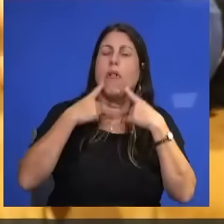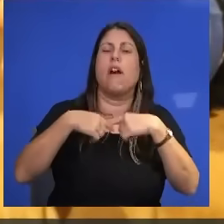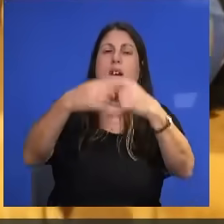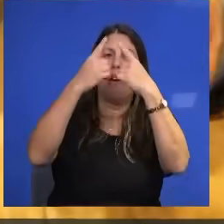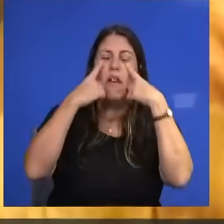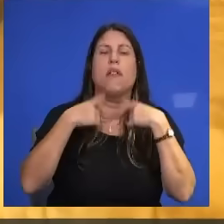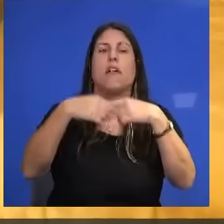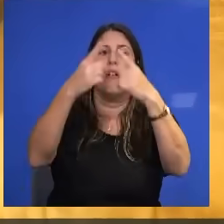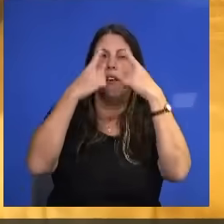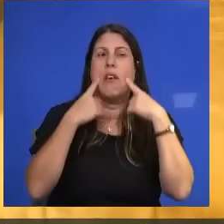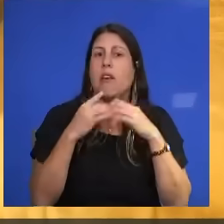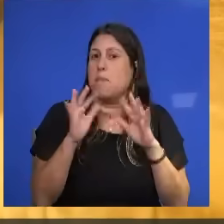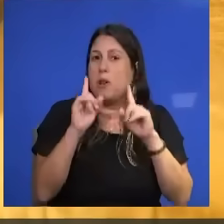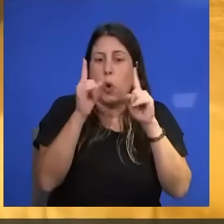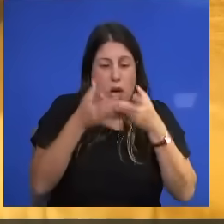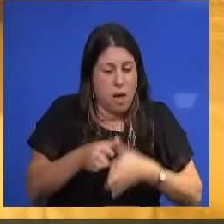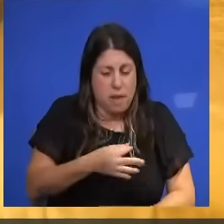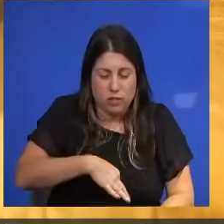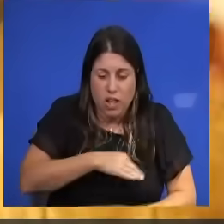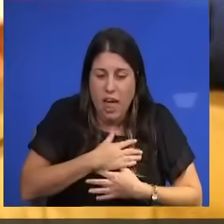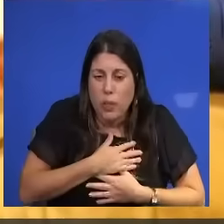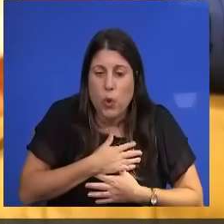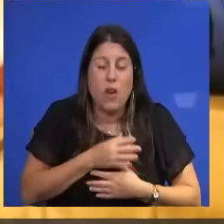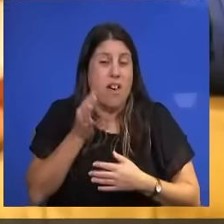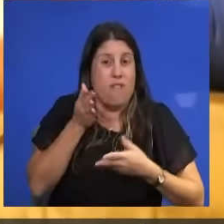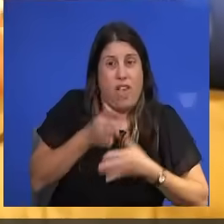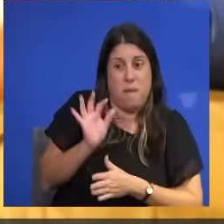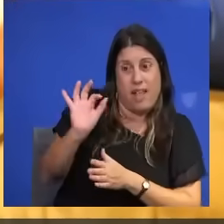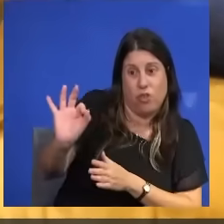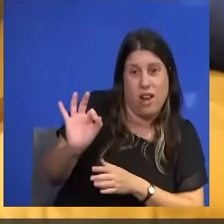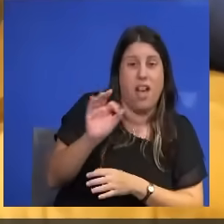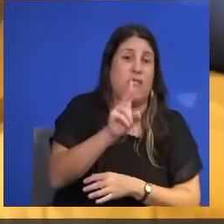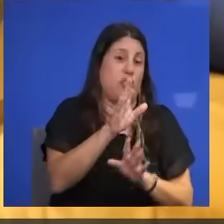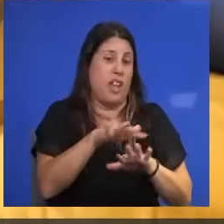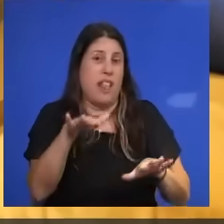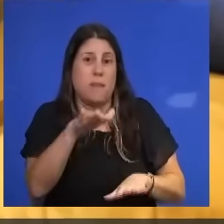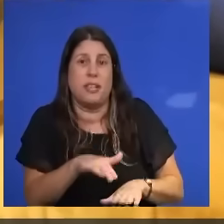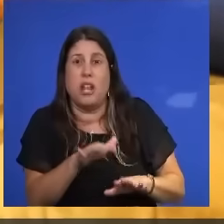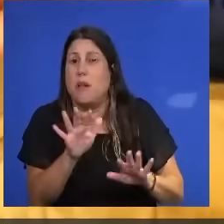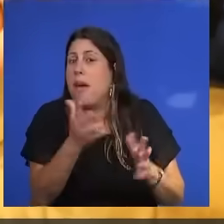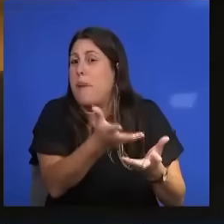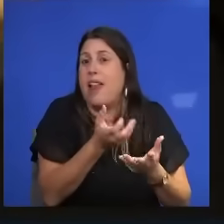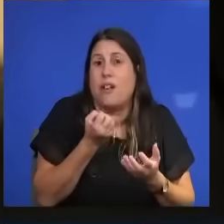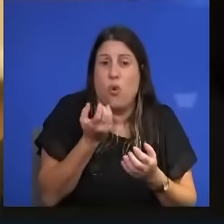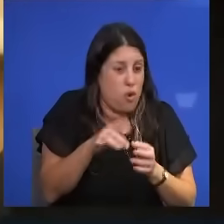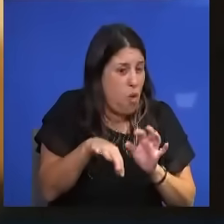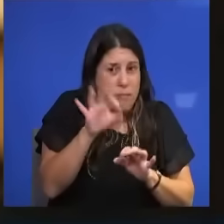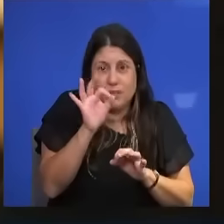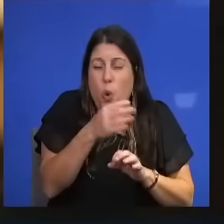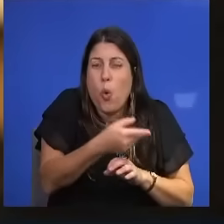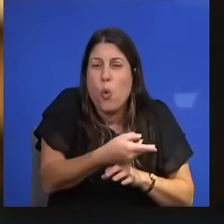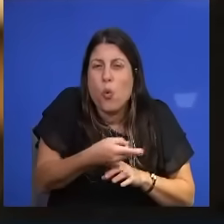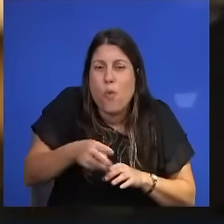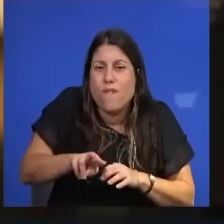הבת שלנו והבת שלה ושני הילדים הקטנים? לאן הם נלקחו? לא מצאו גופות, איפה הם? נשבו,